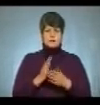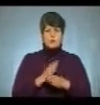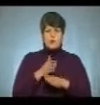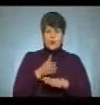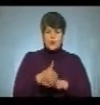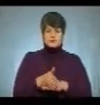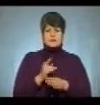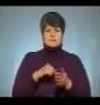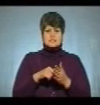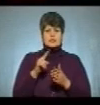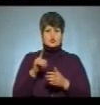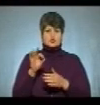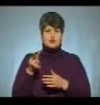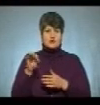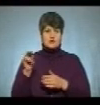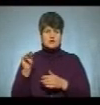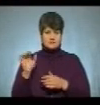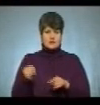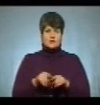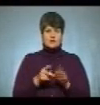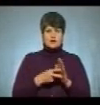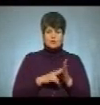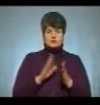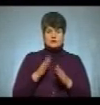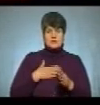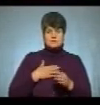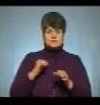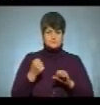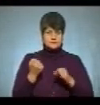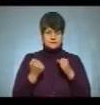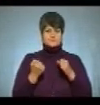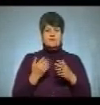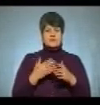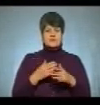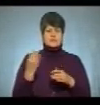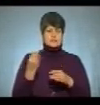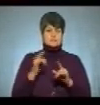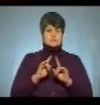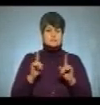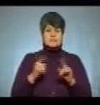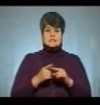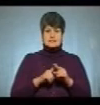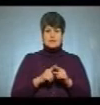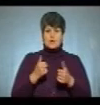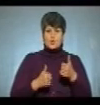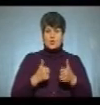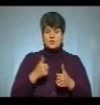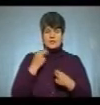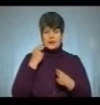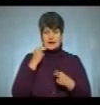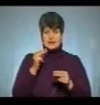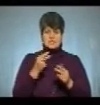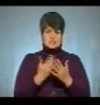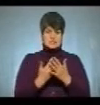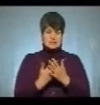із міста Золочева, які також планують стати нашими побратимами. Найцікавіша ізюминка нашого свята – це сьогодні конкурс на кращий